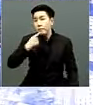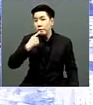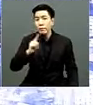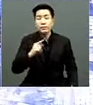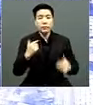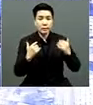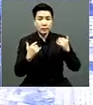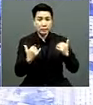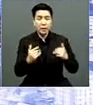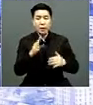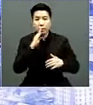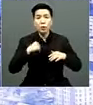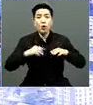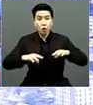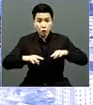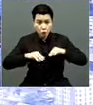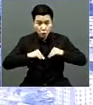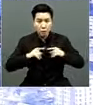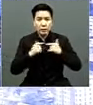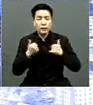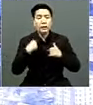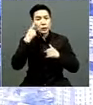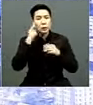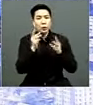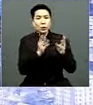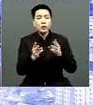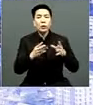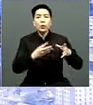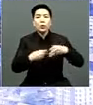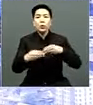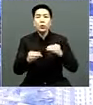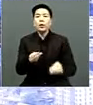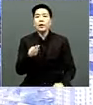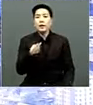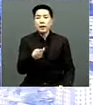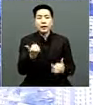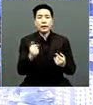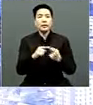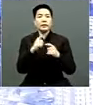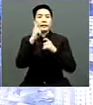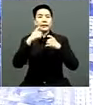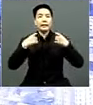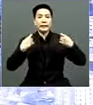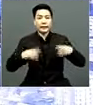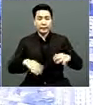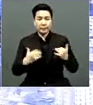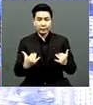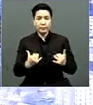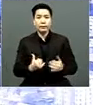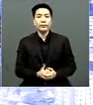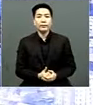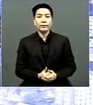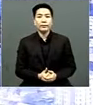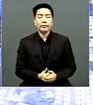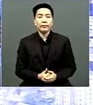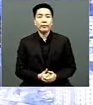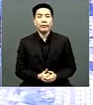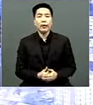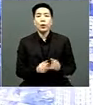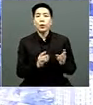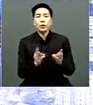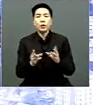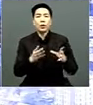าเรายอมที่จะมาสู่มาตรการของการผ่อนปรนนั่นคือความเสี่ยงแล้วมาตรการผ่อน